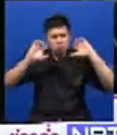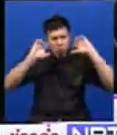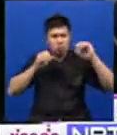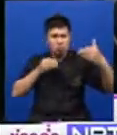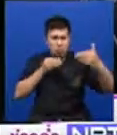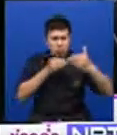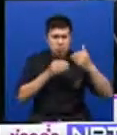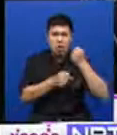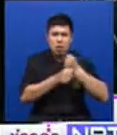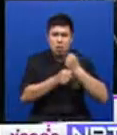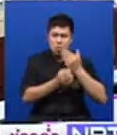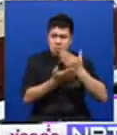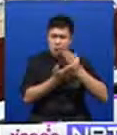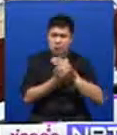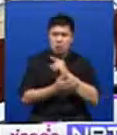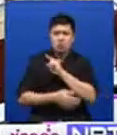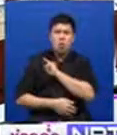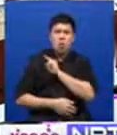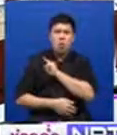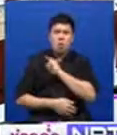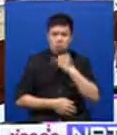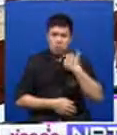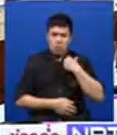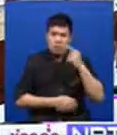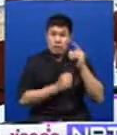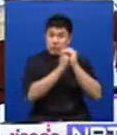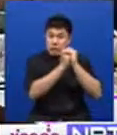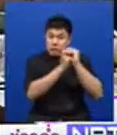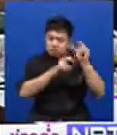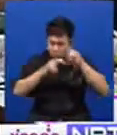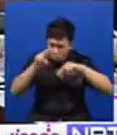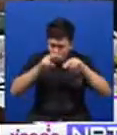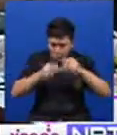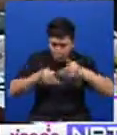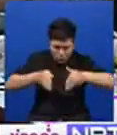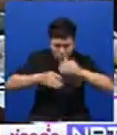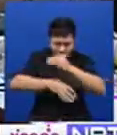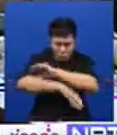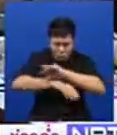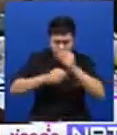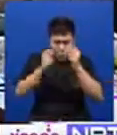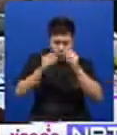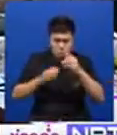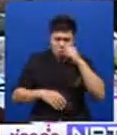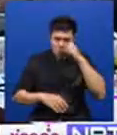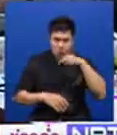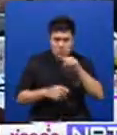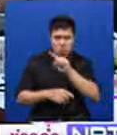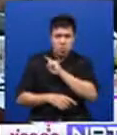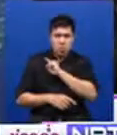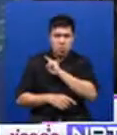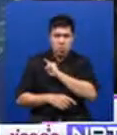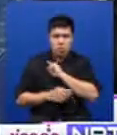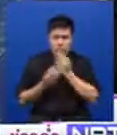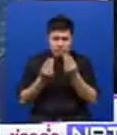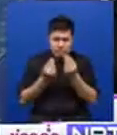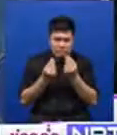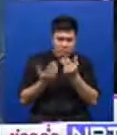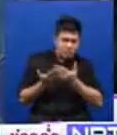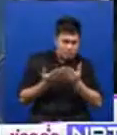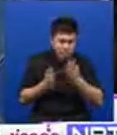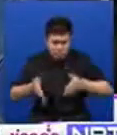แบ่งความรับผิดชอบได้แก่ฝ่ายจีนจะสำรวจออกแบบส่วนฝ่ายไทยรับผิดชอบเรื่องของการเวนคืนที่ดิน